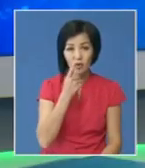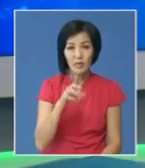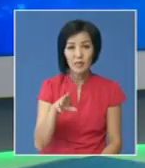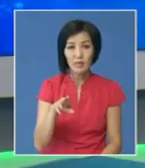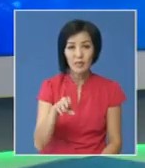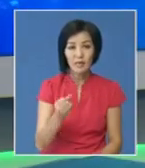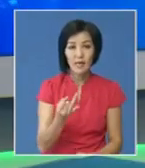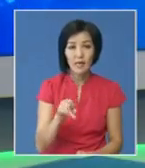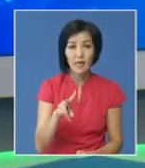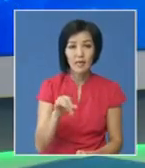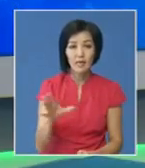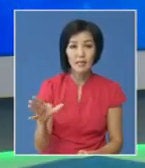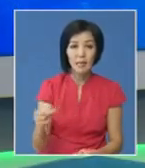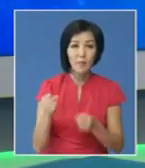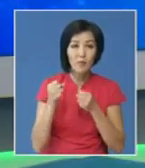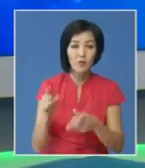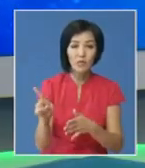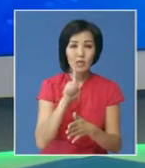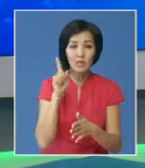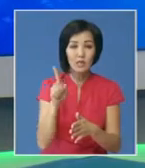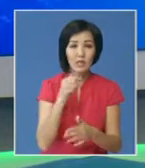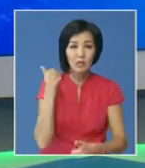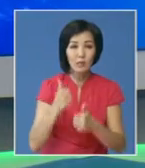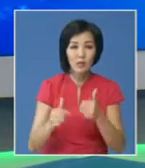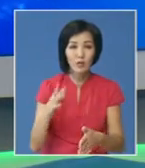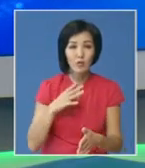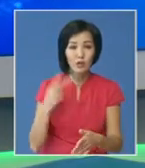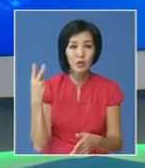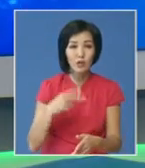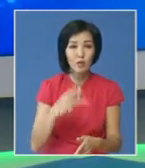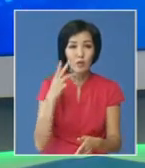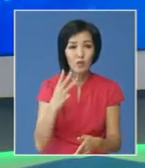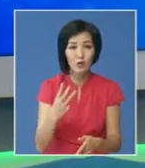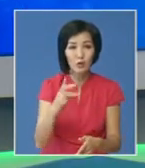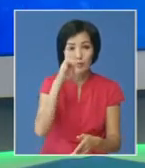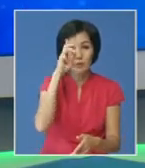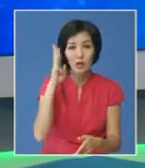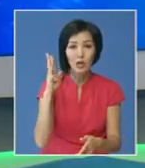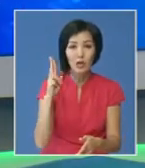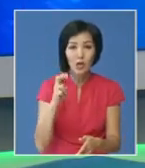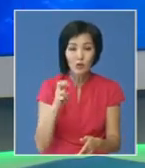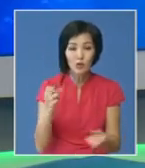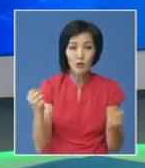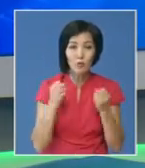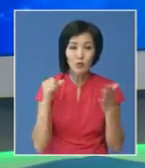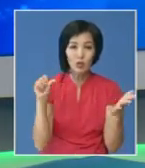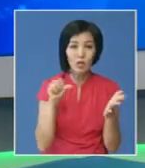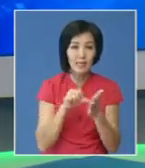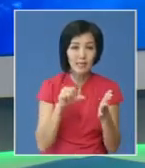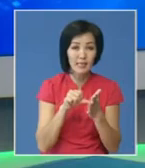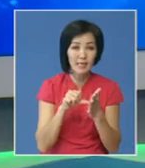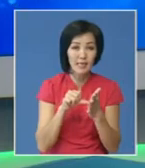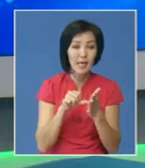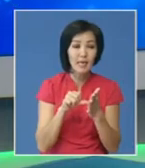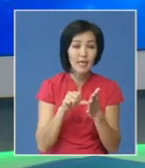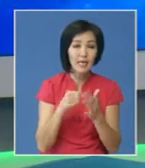Жуырда Таиландта бокстан жастар арасында Азия чемпионат өтті. Оған 23 елден 200-ге жуық былғар қолғап шебері қатысты.